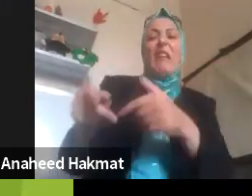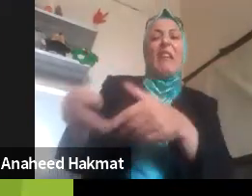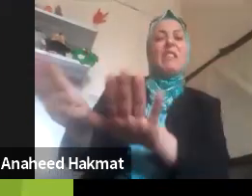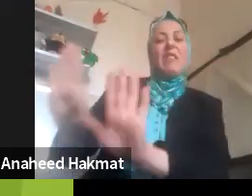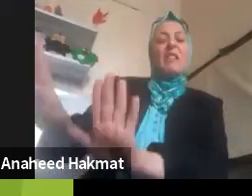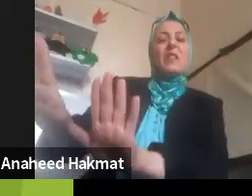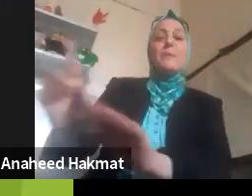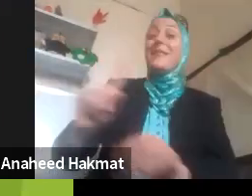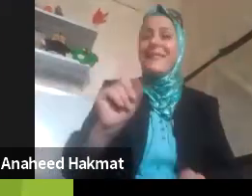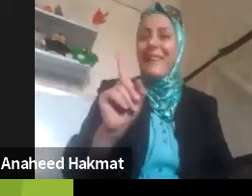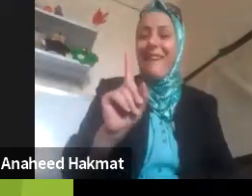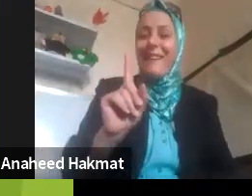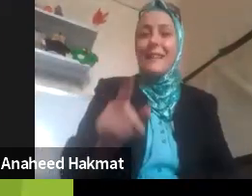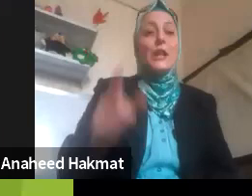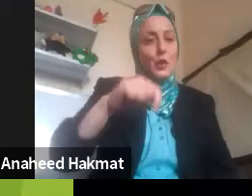لأنه ثبت